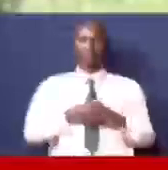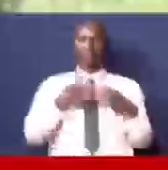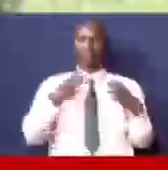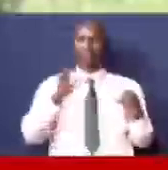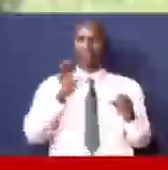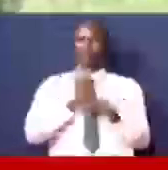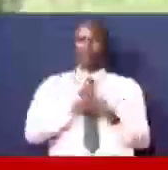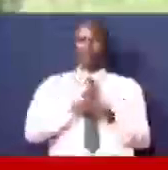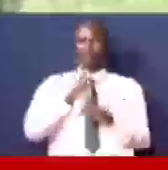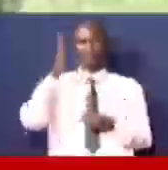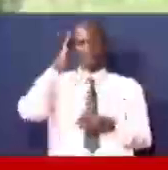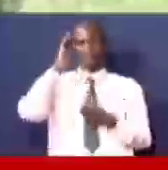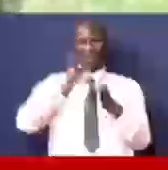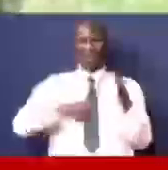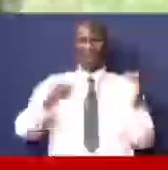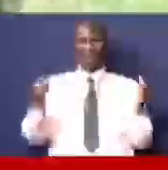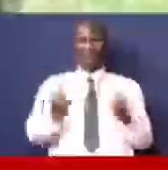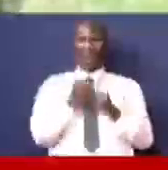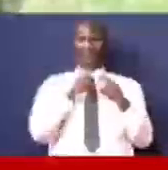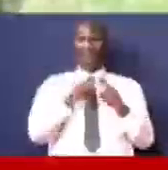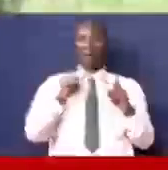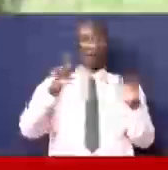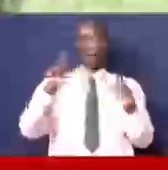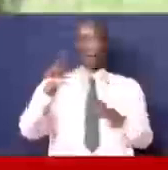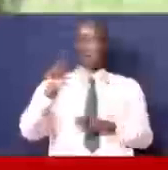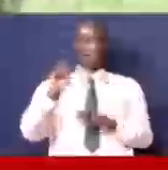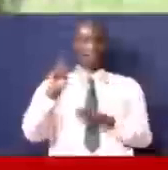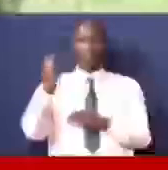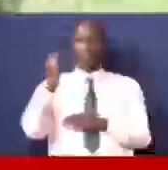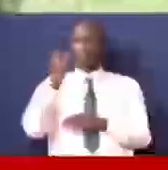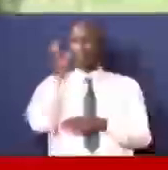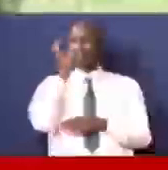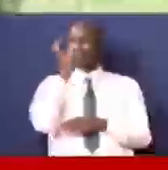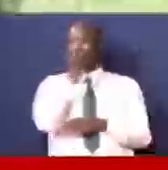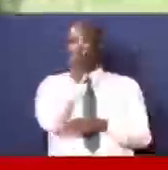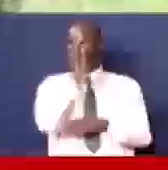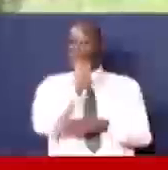na umesendu kwa hindi. Lakini mutumea Kibaki. Yes.